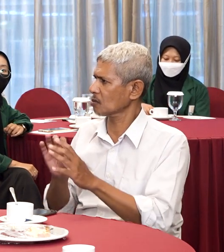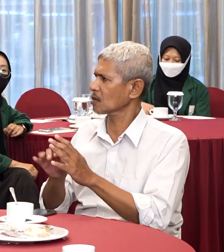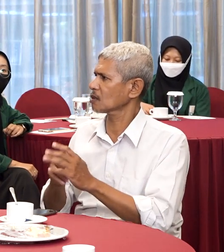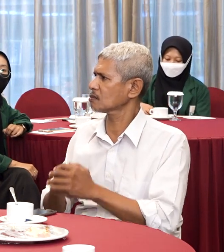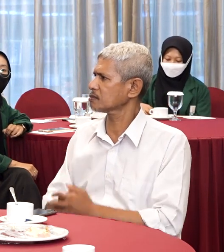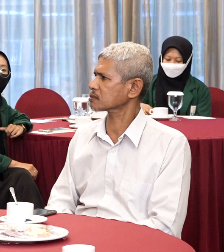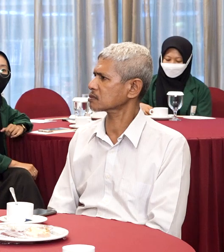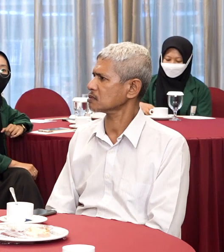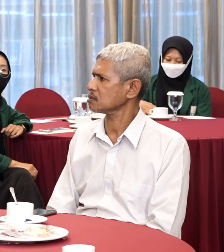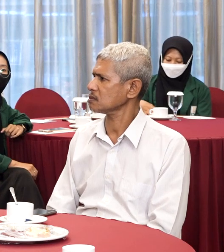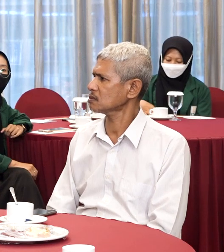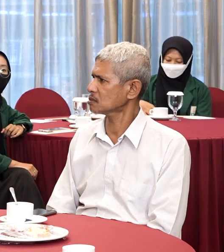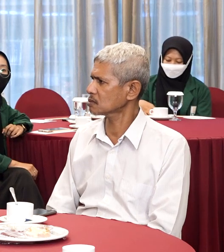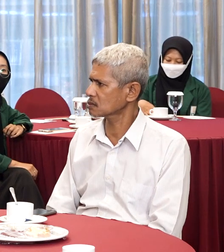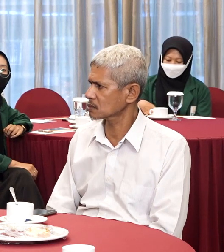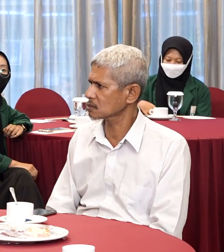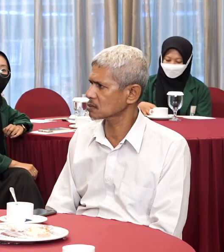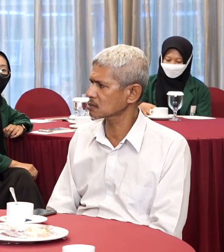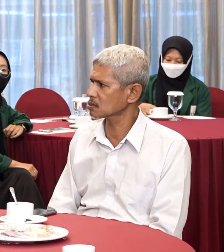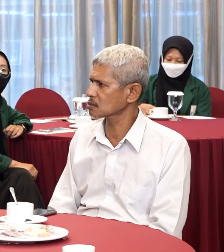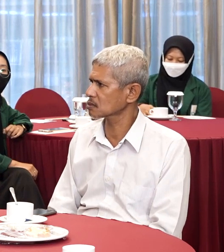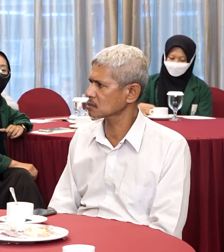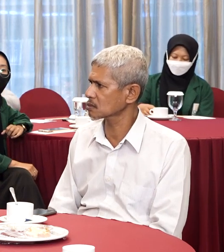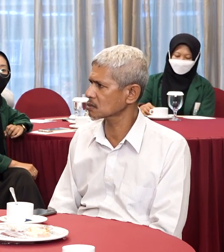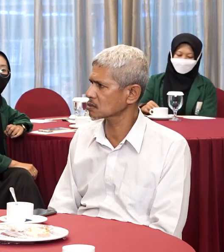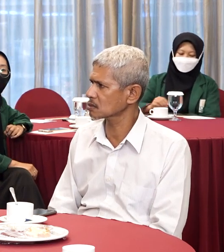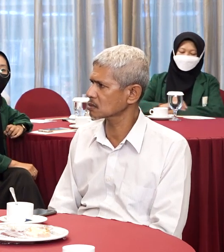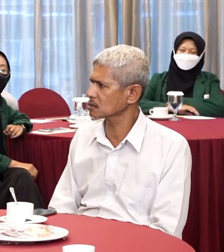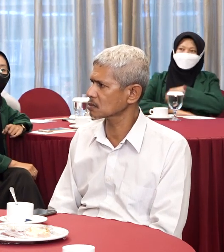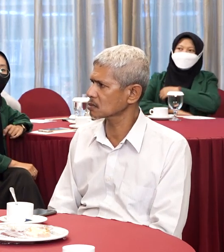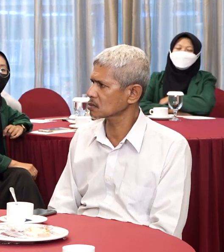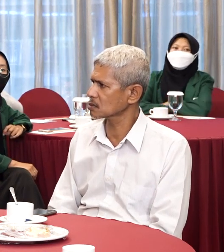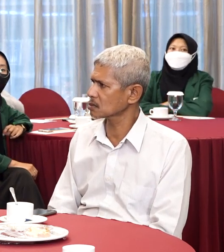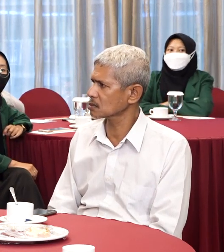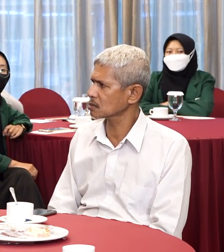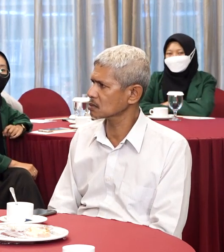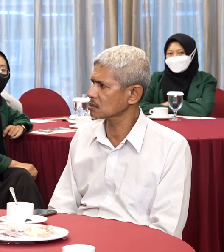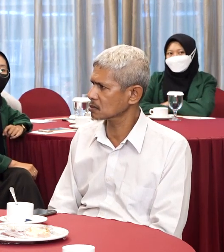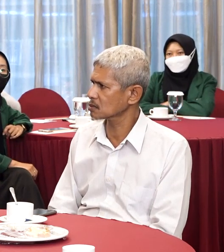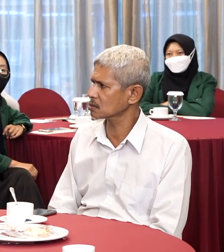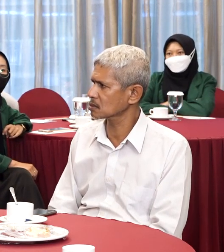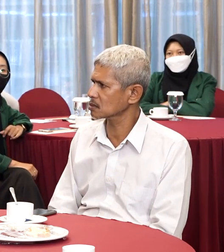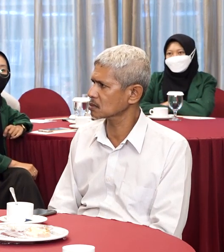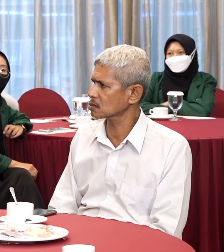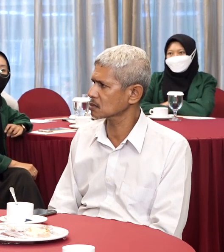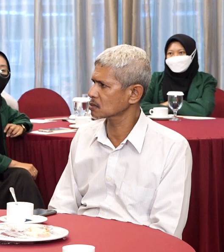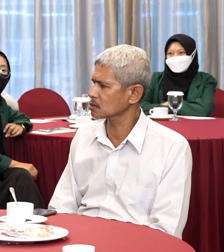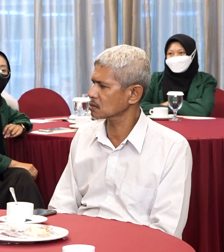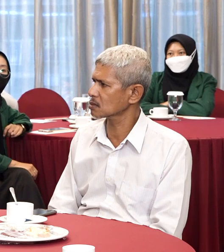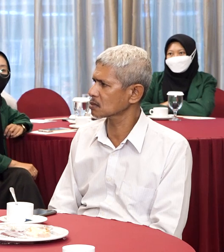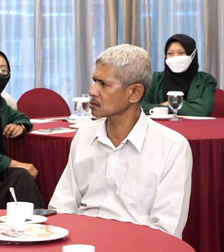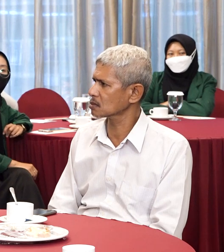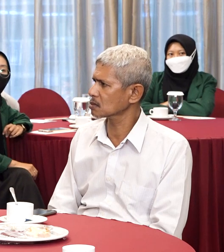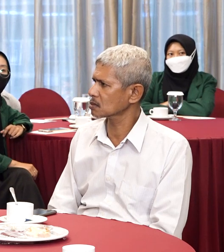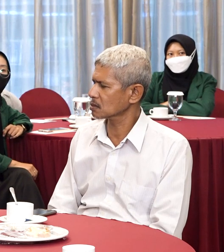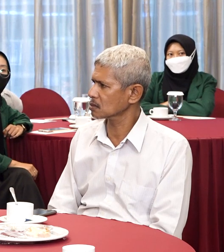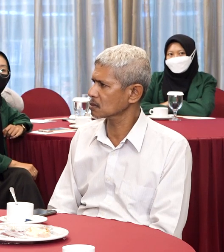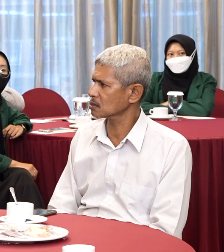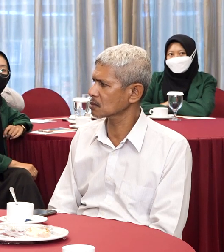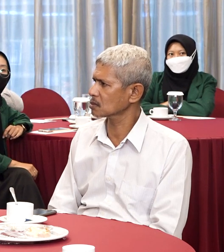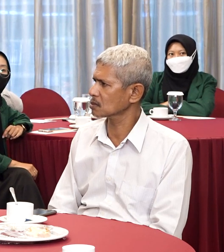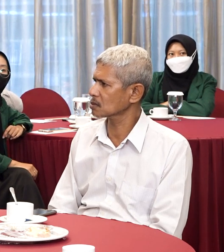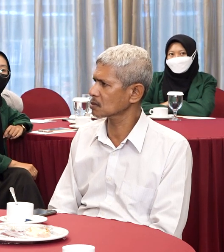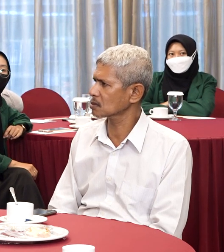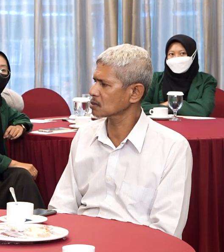didapatkan dengan bisa di apa diakses diakses oleh kawan-kawan tunarungu kawan-kawan tuli pertanyaannya